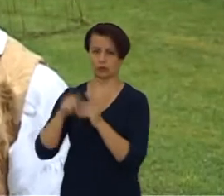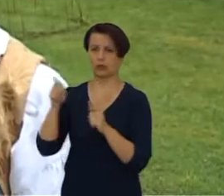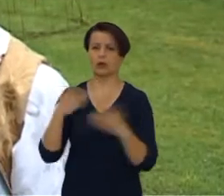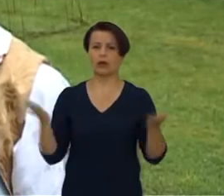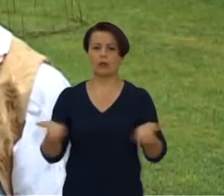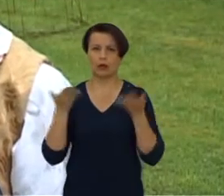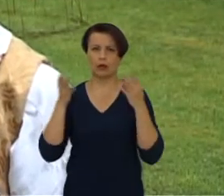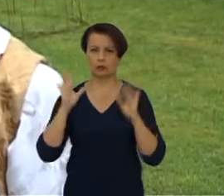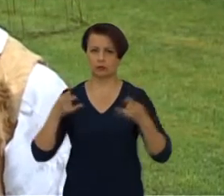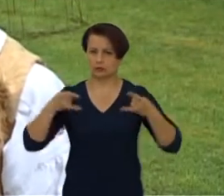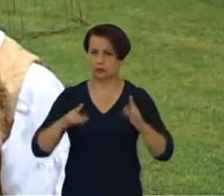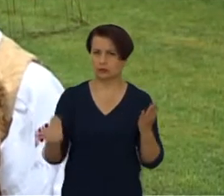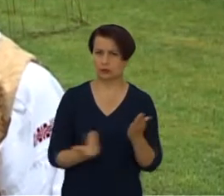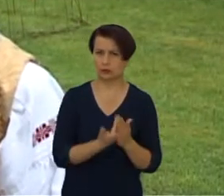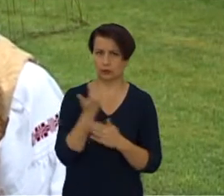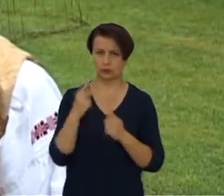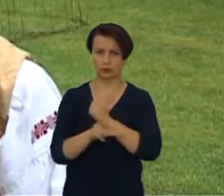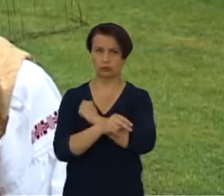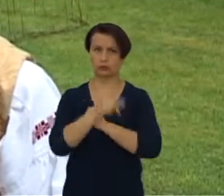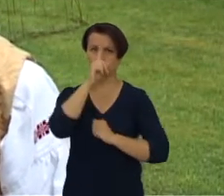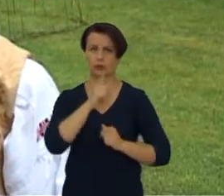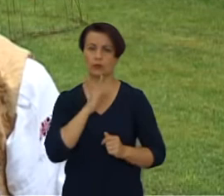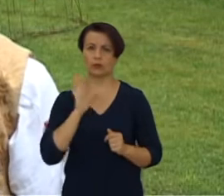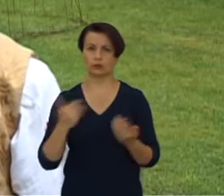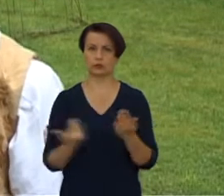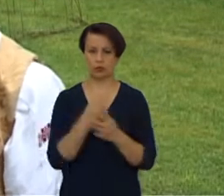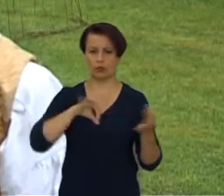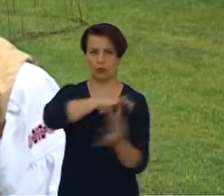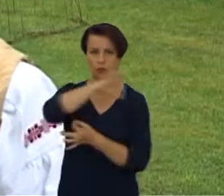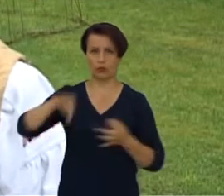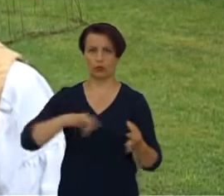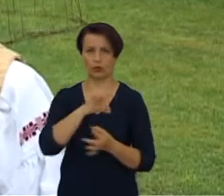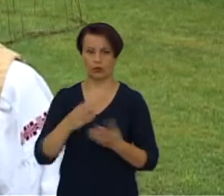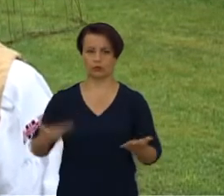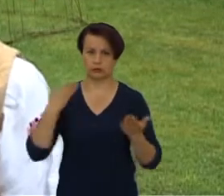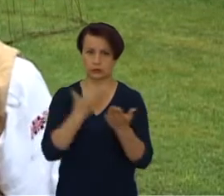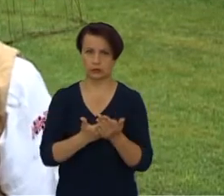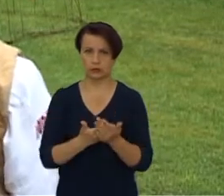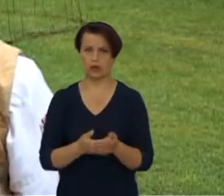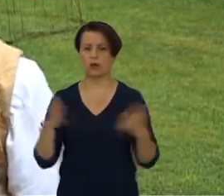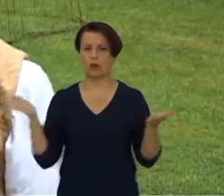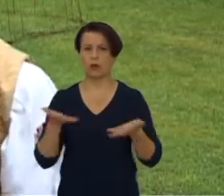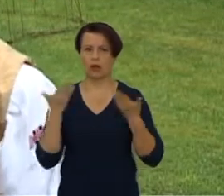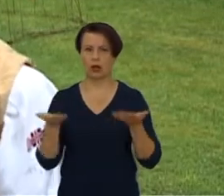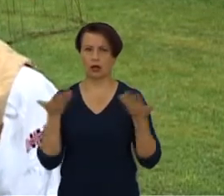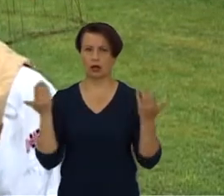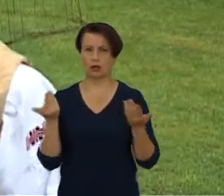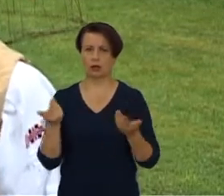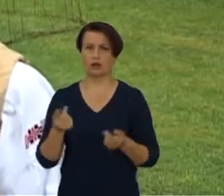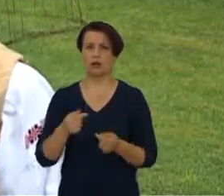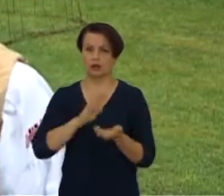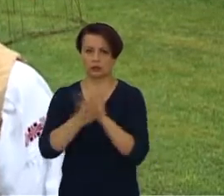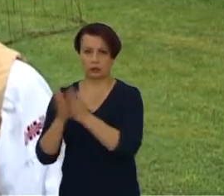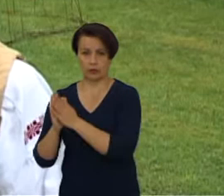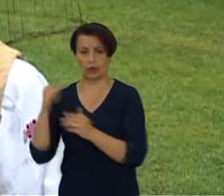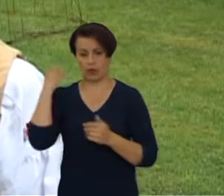tas parkas atgims iš naujo. Rugpjūčio mėnesį bus naujo projekto pristatymas, tai yra parko sutvarkymas. Ir